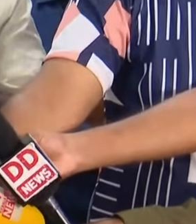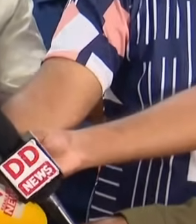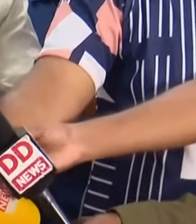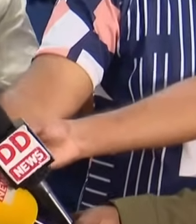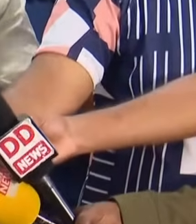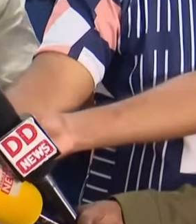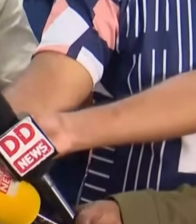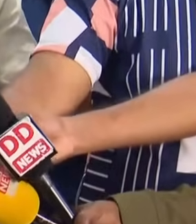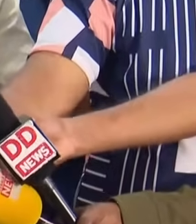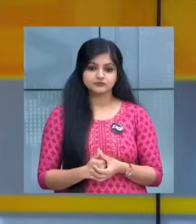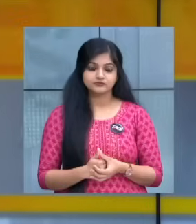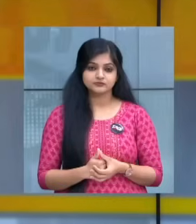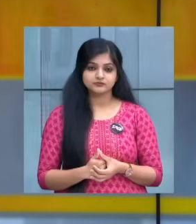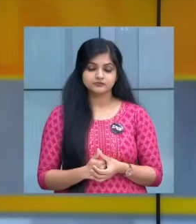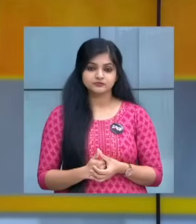പ്രവർത്തനത്തിന്